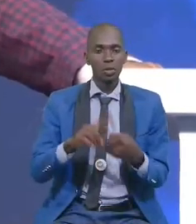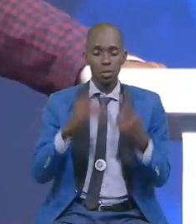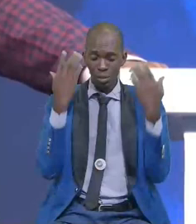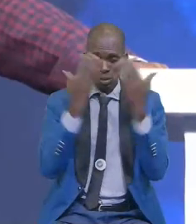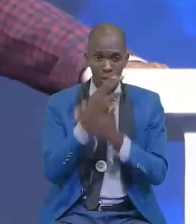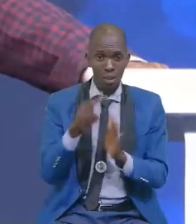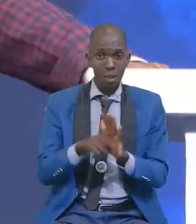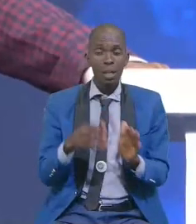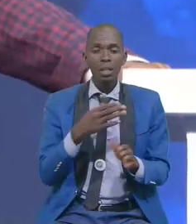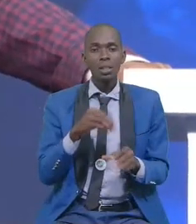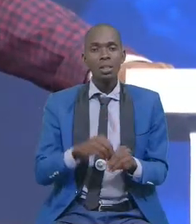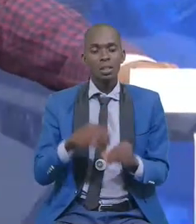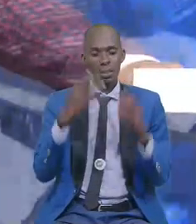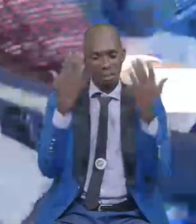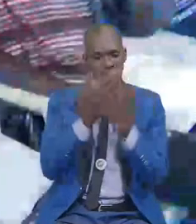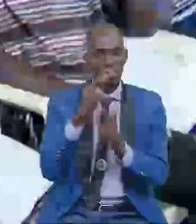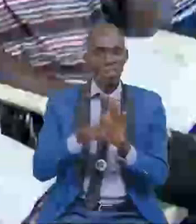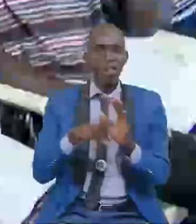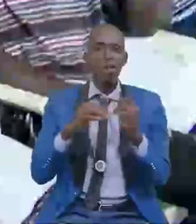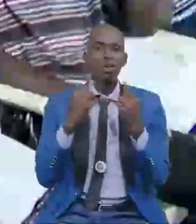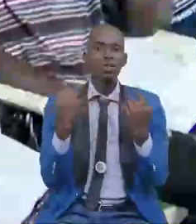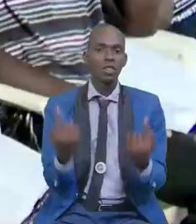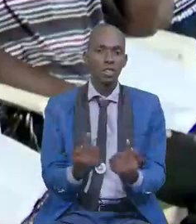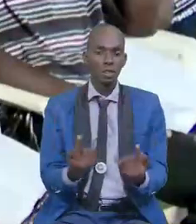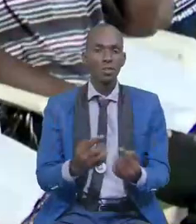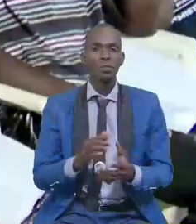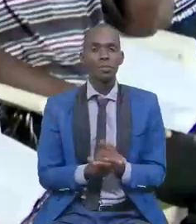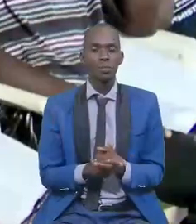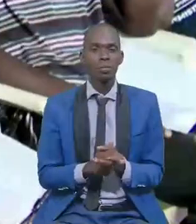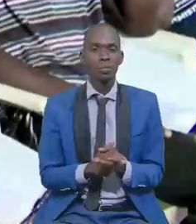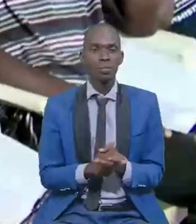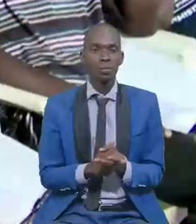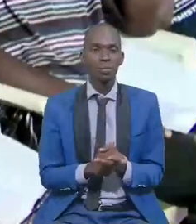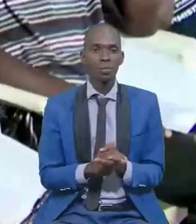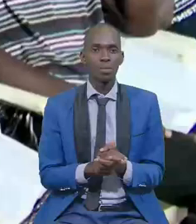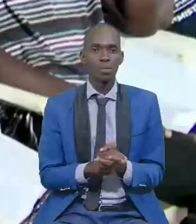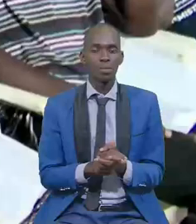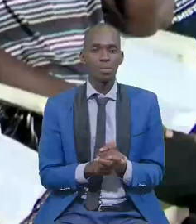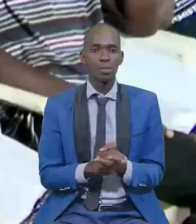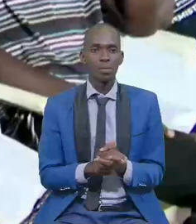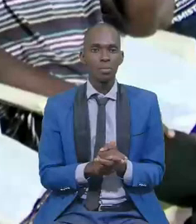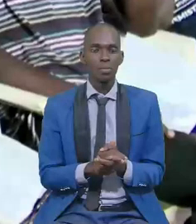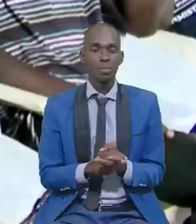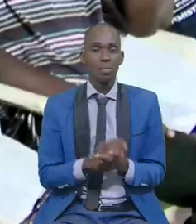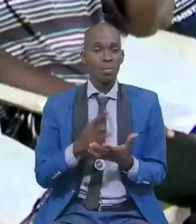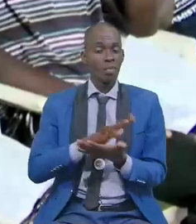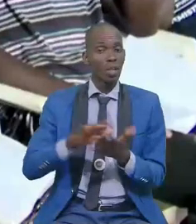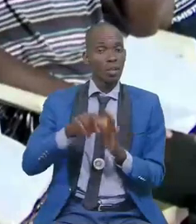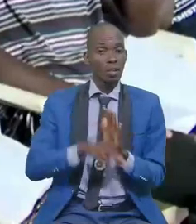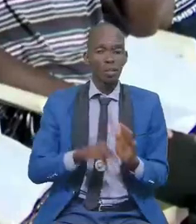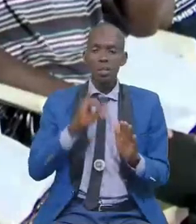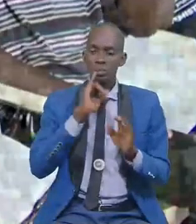Et Satan, le serpent est venu les séduire et ils sont tombés dans les ténèbres de Satan. La justice